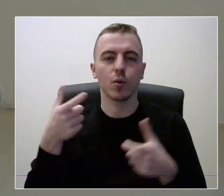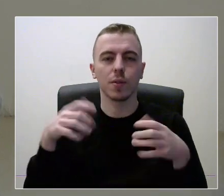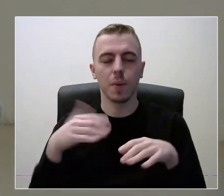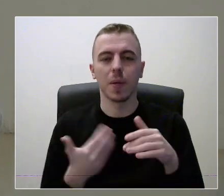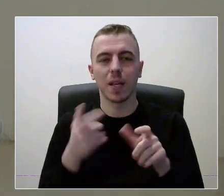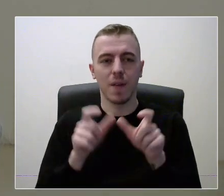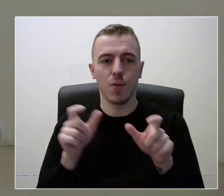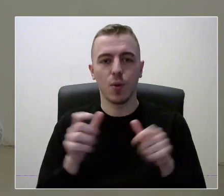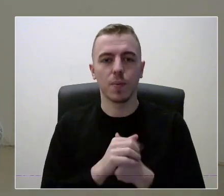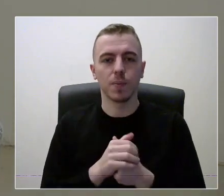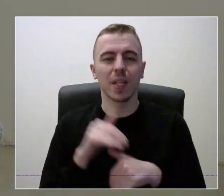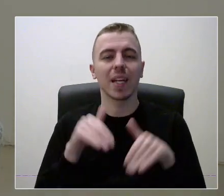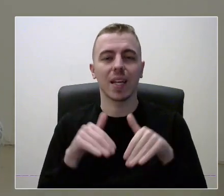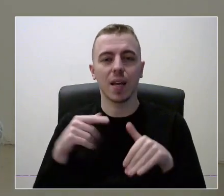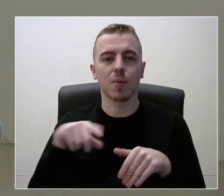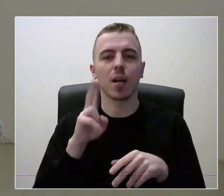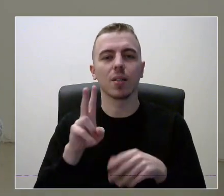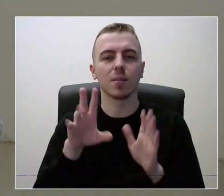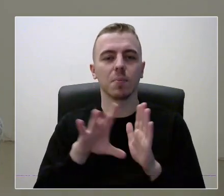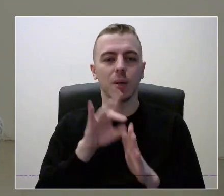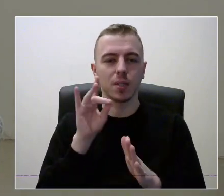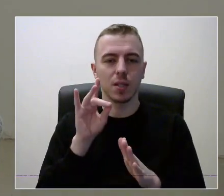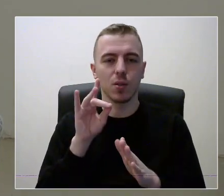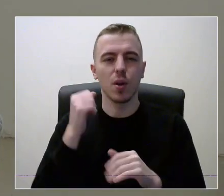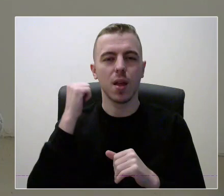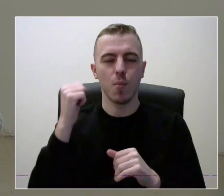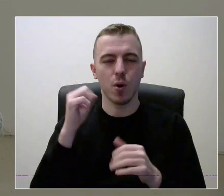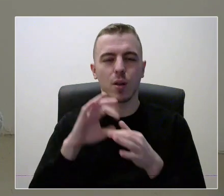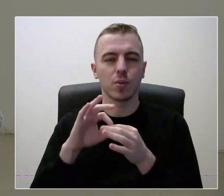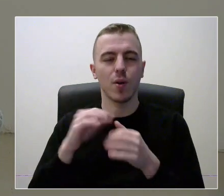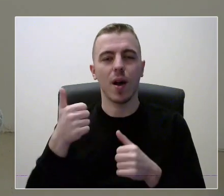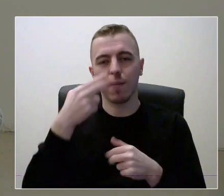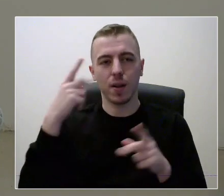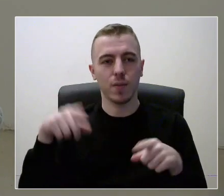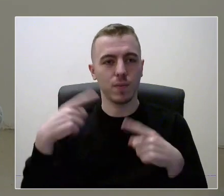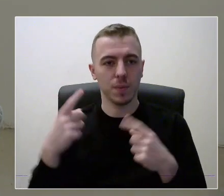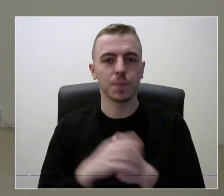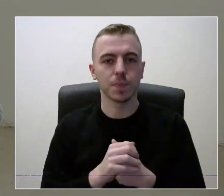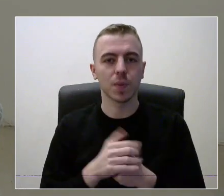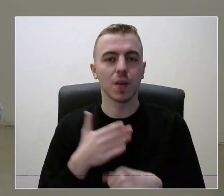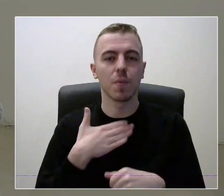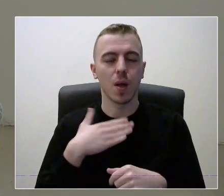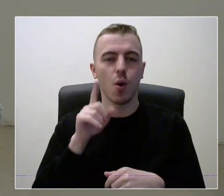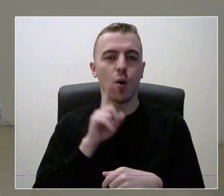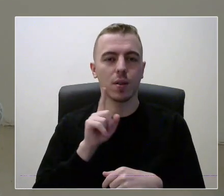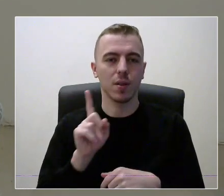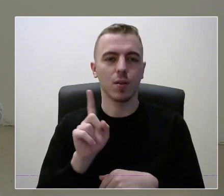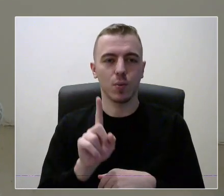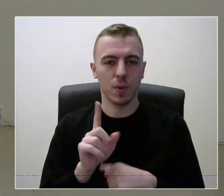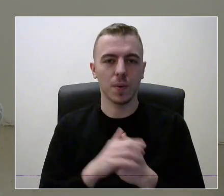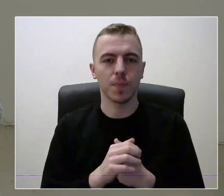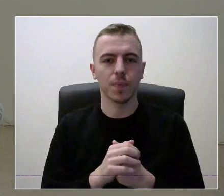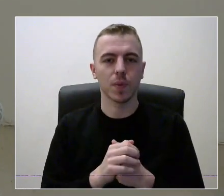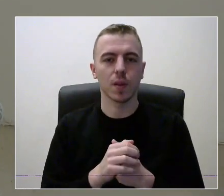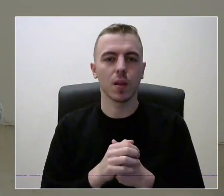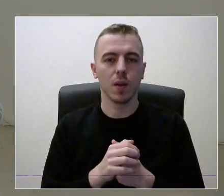ir rinkėjams, kurie pasirinko Demokratų sąjunga vardan Lietuvos ir mano kandidatūra kaip kandidatai į